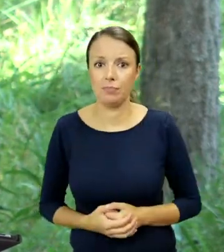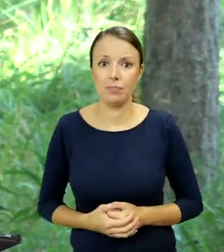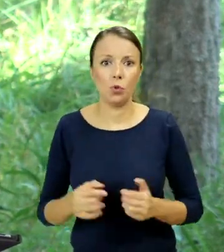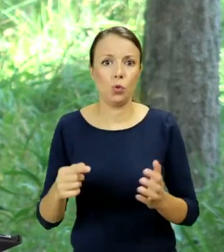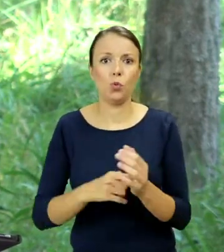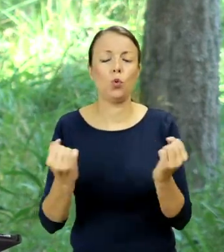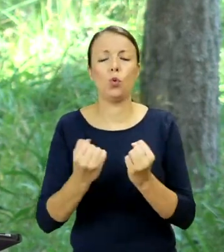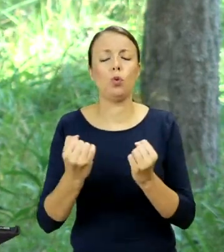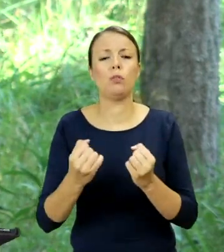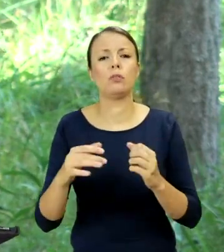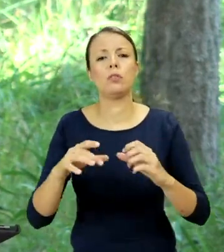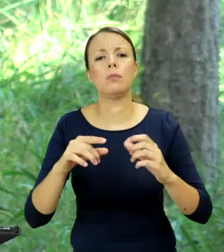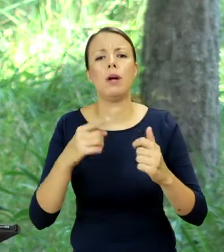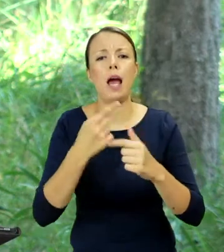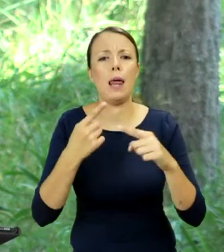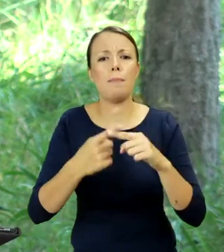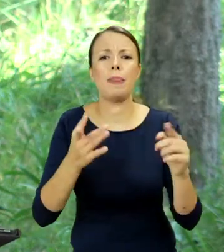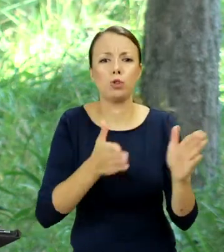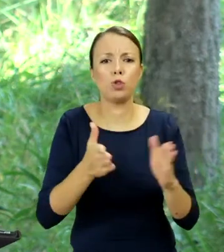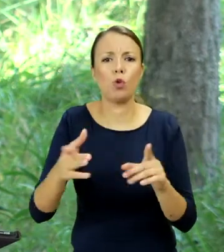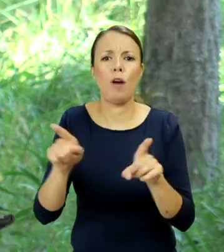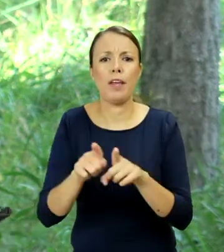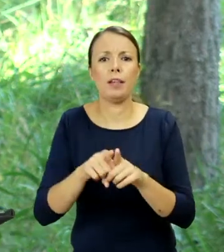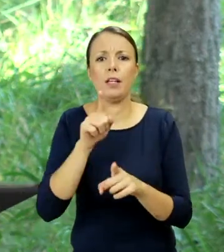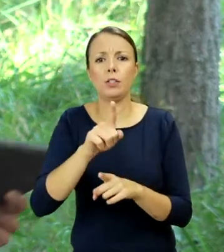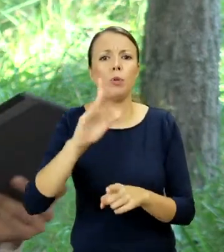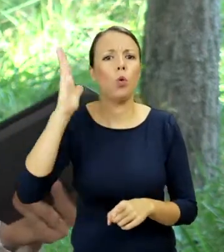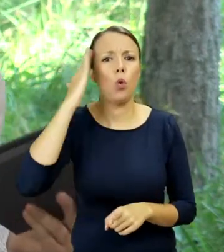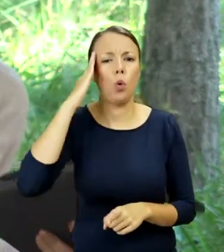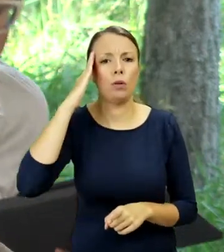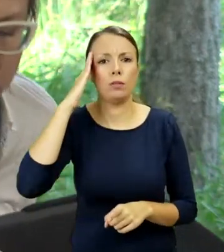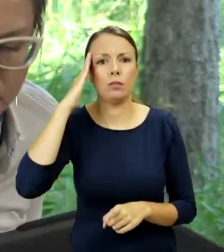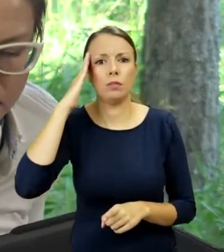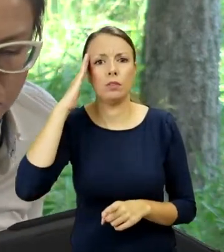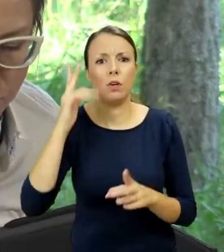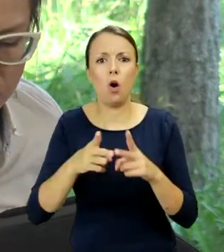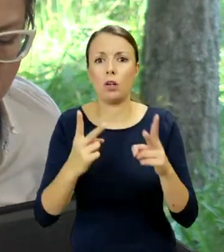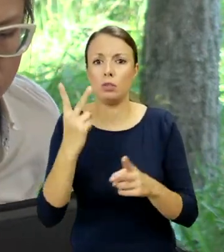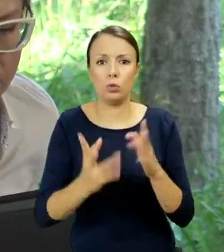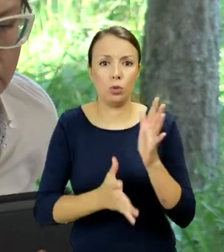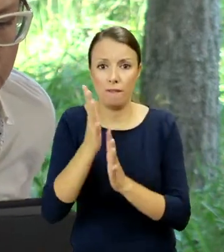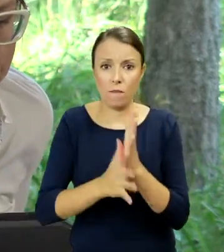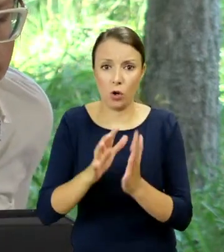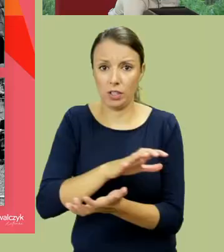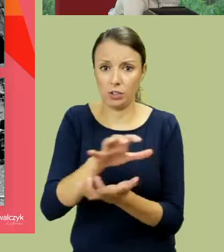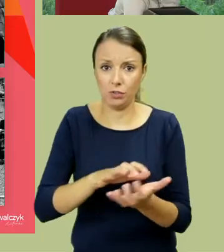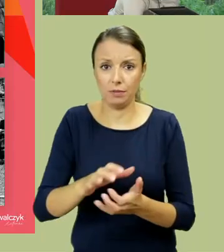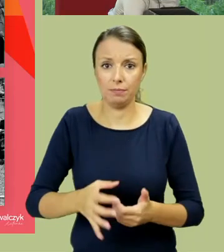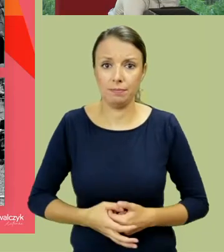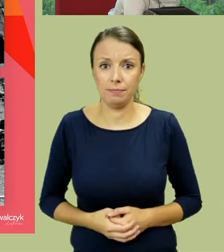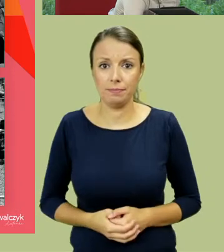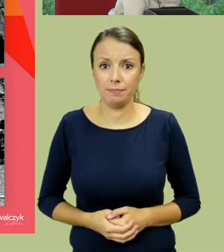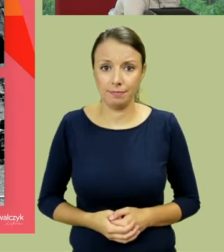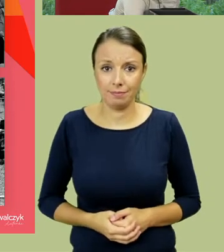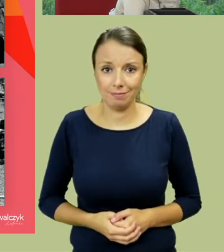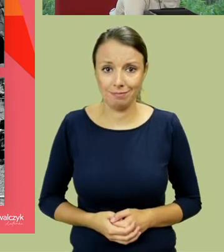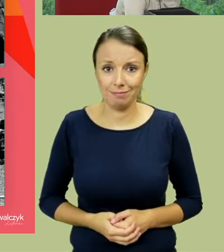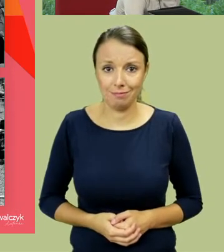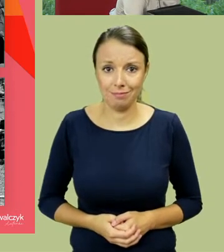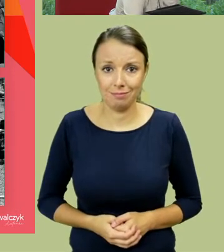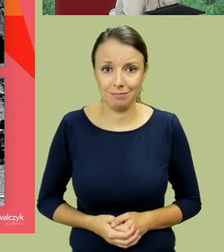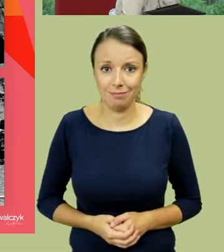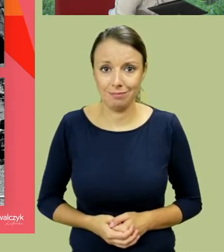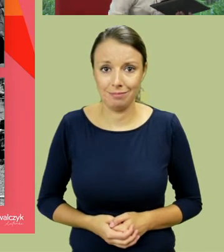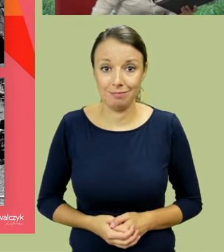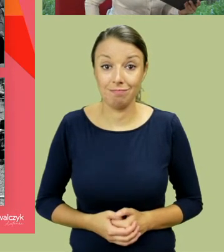przygotowania i umiejętności podczas II wojny światowej. Tutaj właśnie